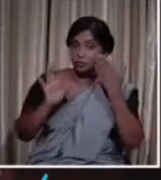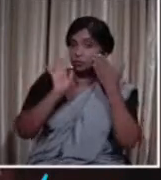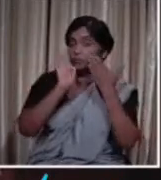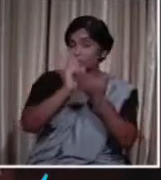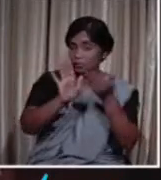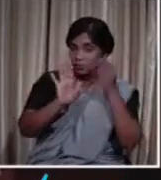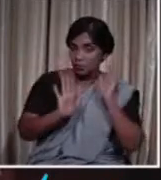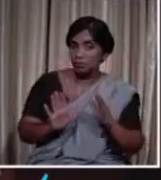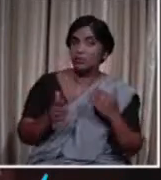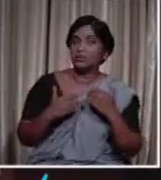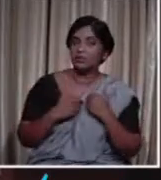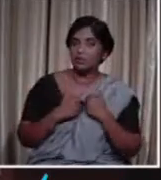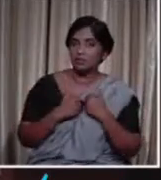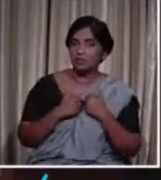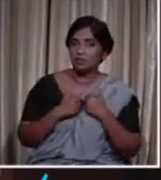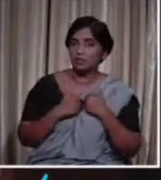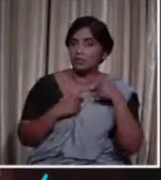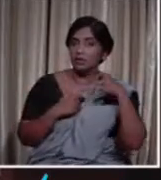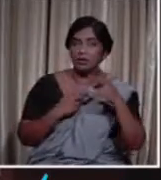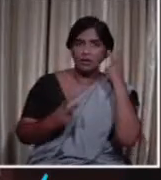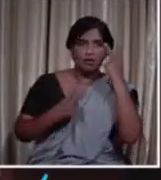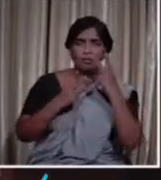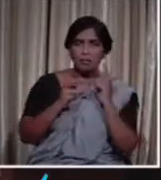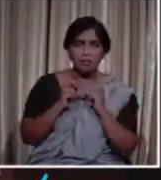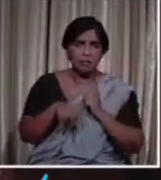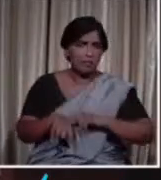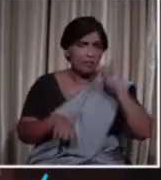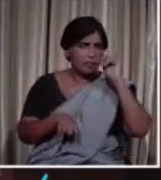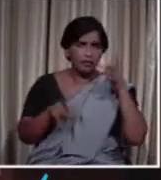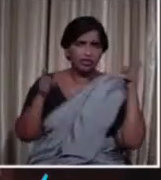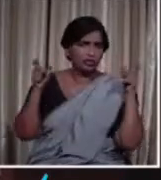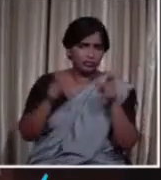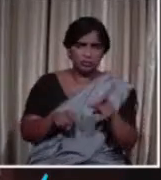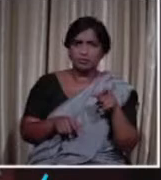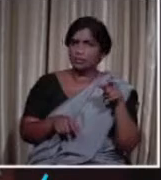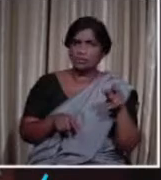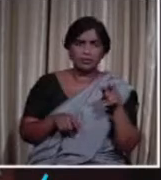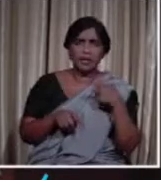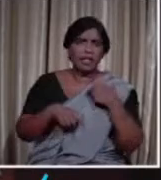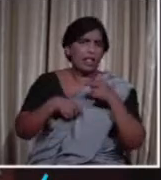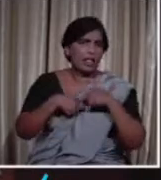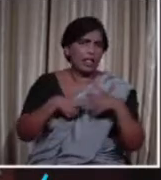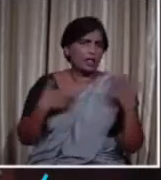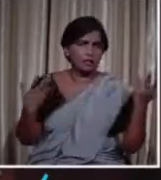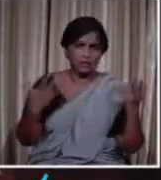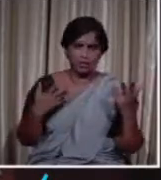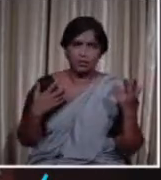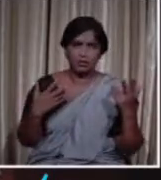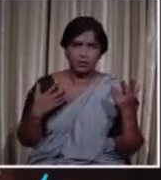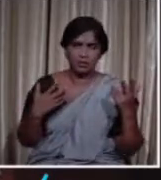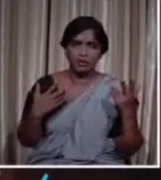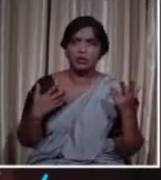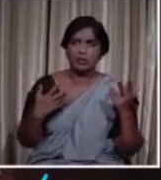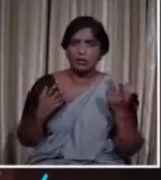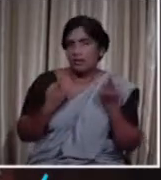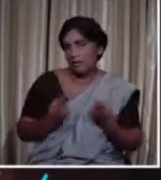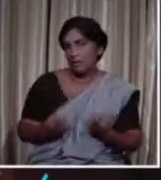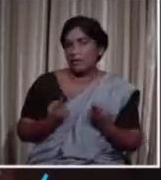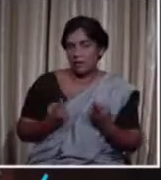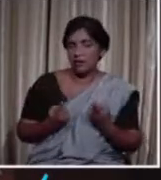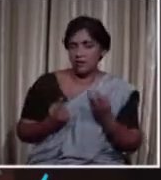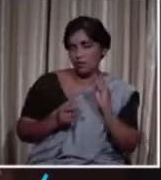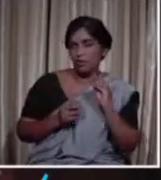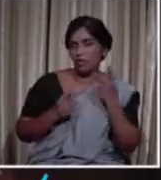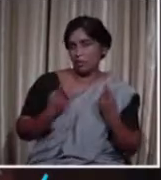ඕන. එහෙම ට්‍රැවල් ඇඩ්වයිසරි දාන්න මං හිතන්නේ හේතුවක් නැහැ. ඔව්, අගහිංගතාවෙන්